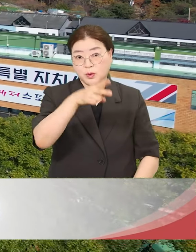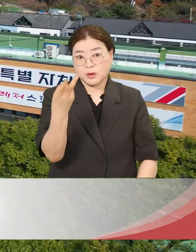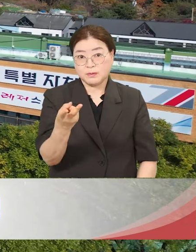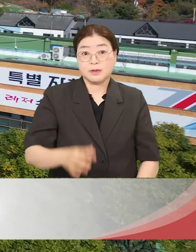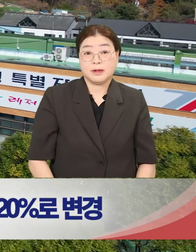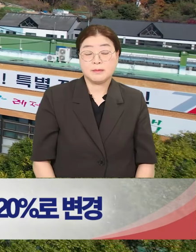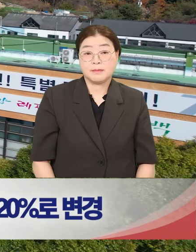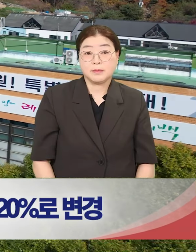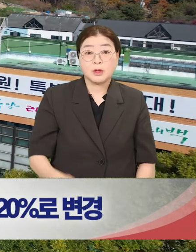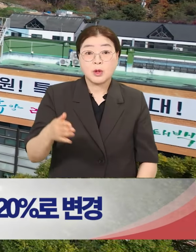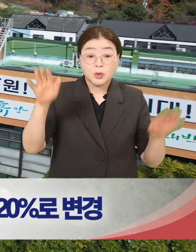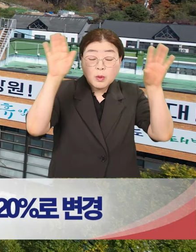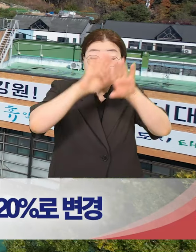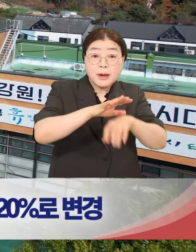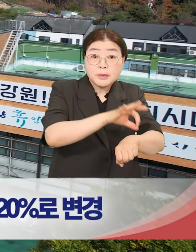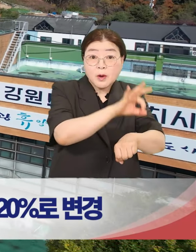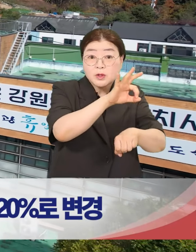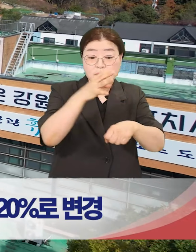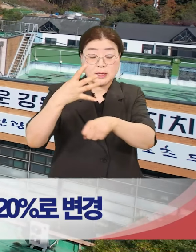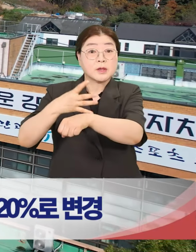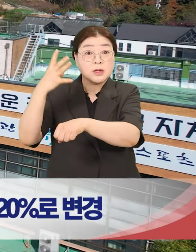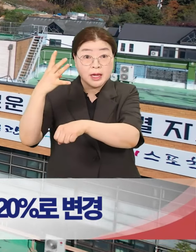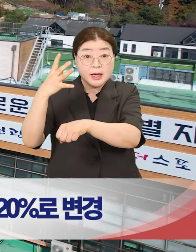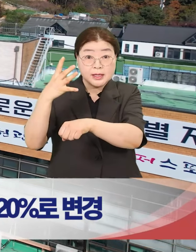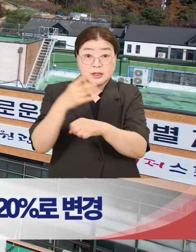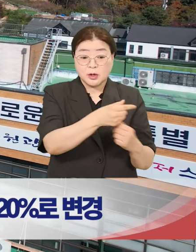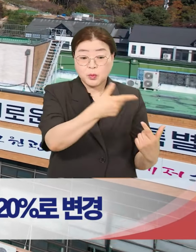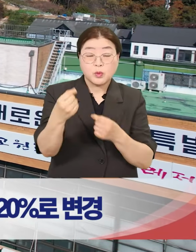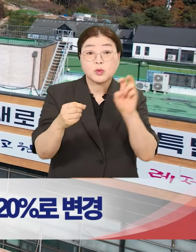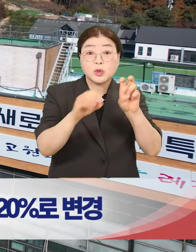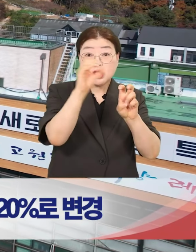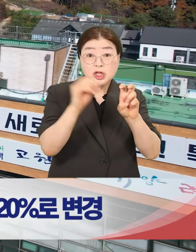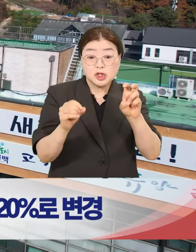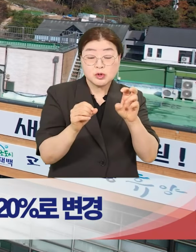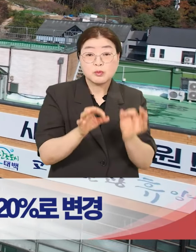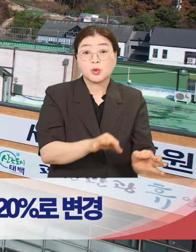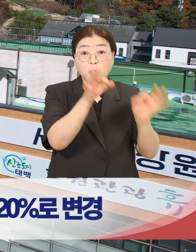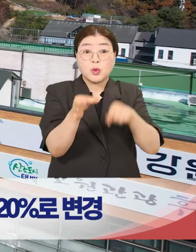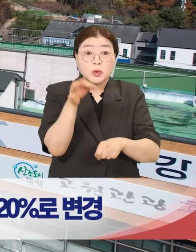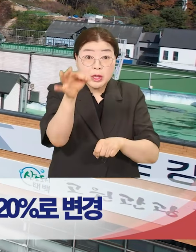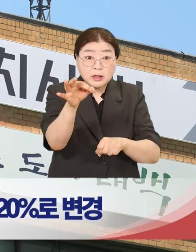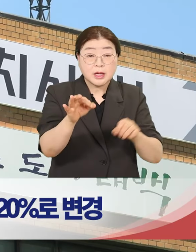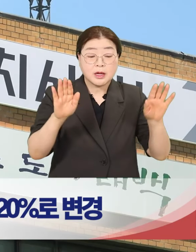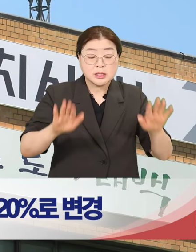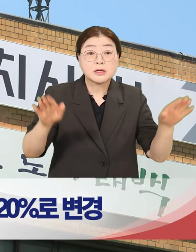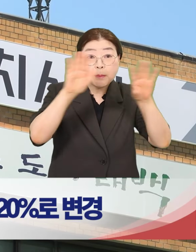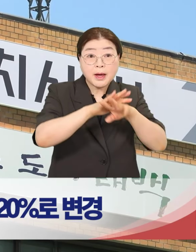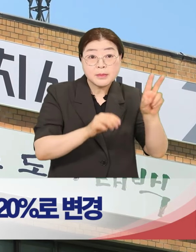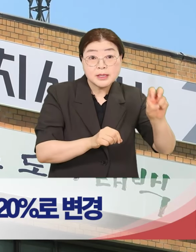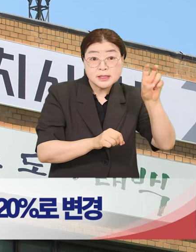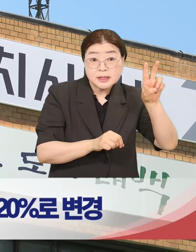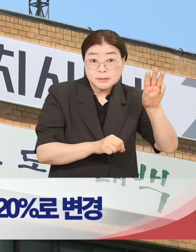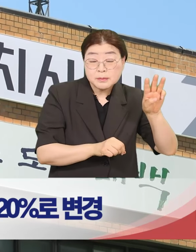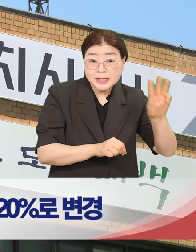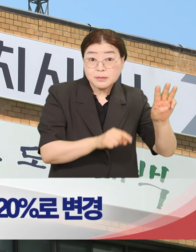변경됩니다. 또한 기존의 0시에서 4시까지 일괄적으로 20%였던 할증률은